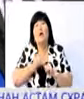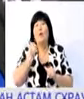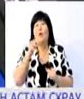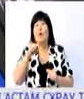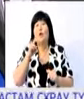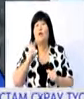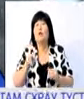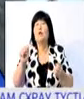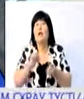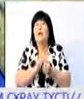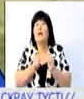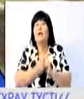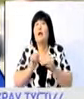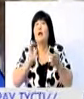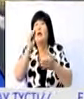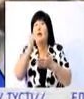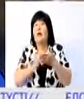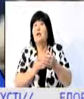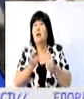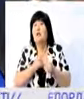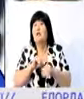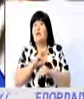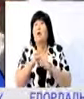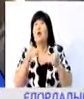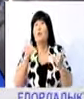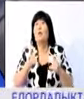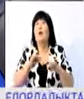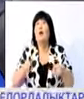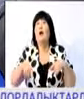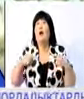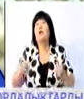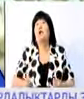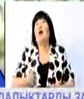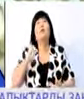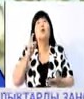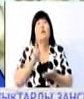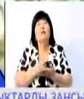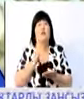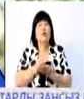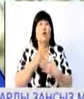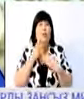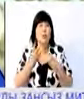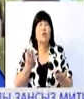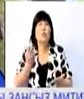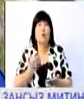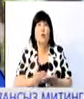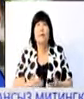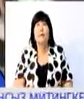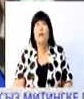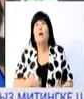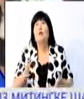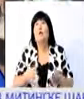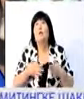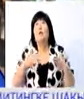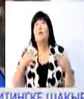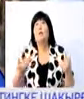алып тастағы ашалған арда азаматтардың есімін ұлықтау бүгінгі буынға артылған абыройлы міндет екенін көрсетіп тұр. Тұрғанбаев Ахмет деген